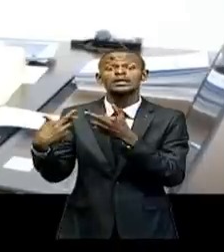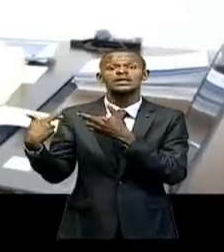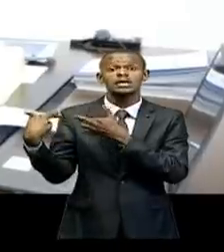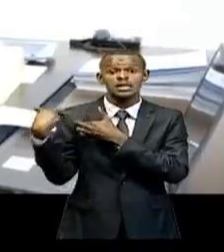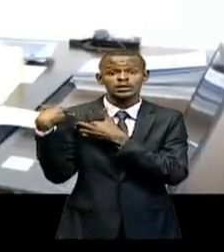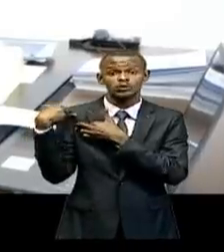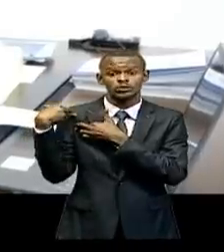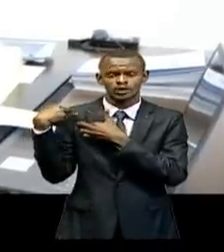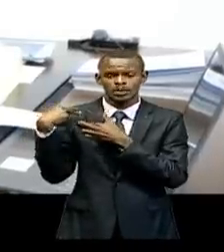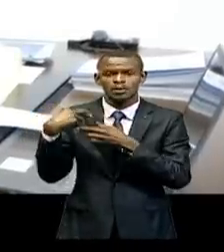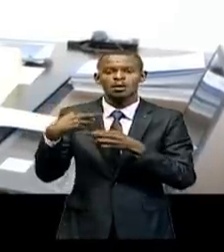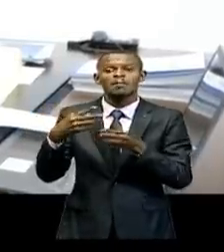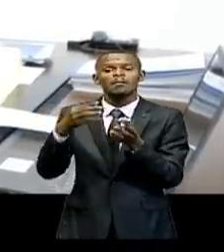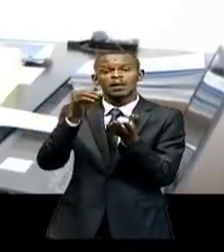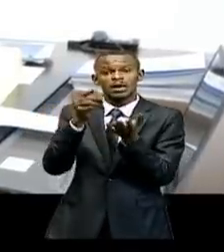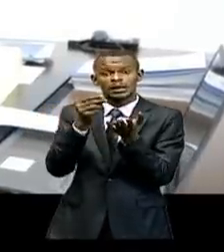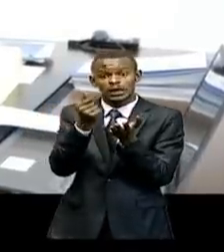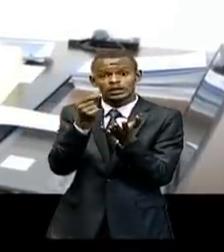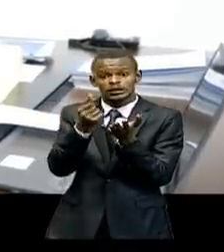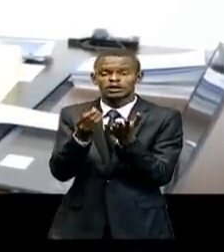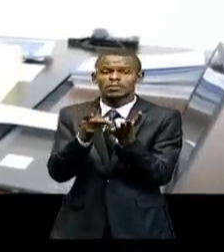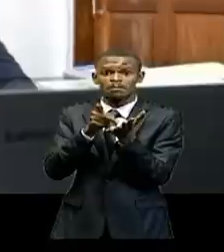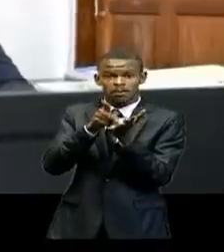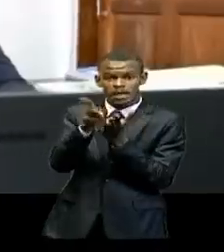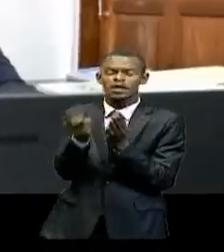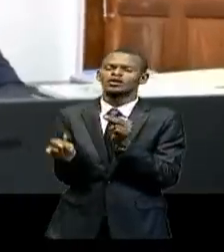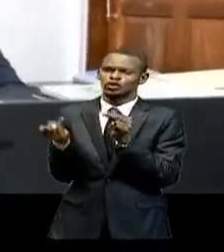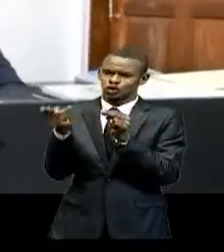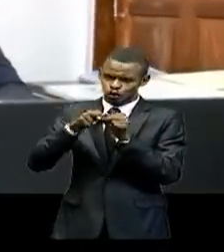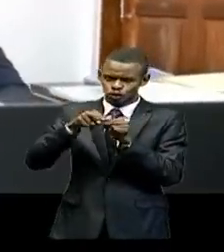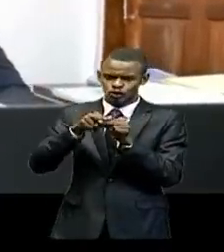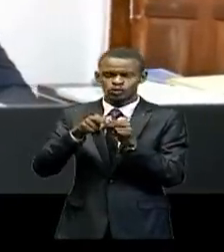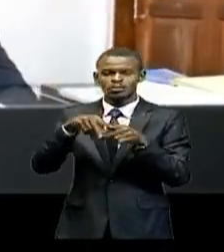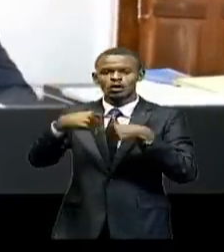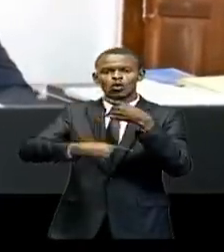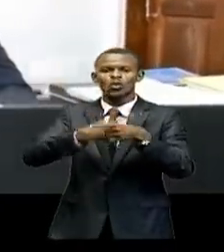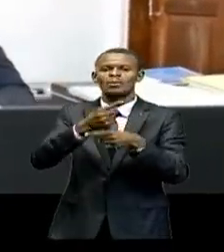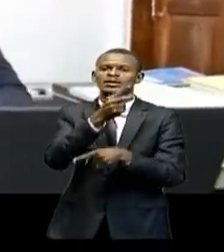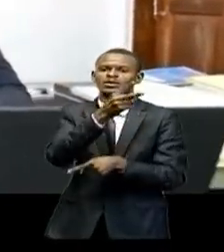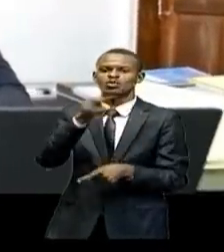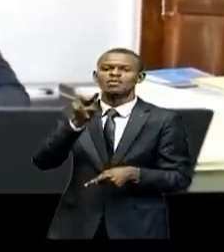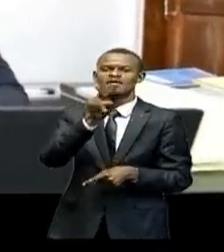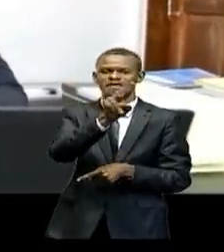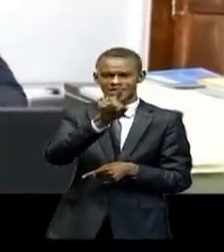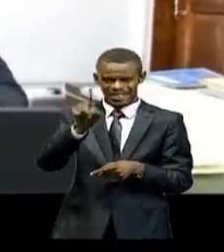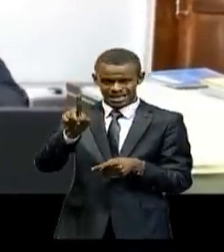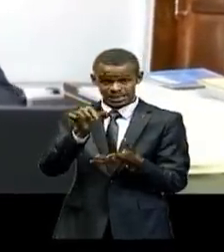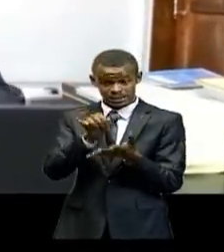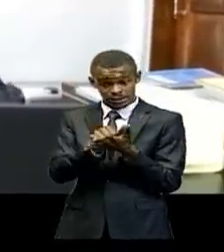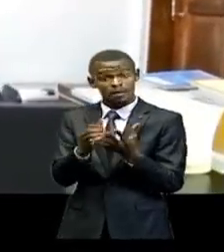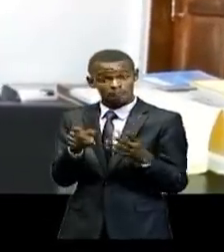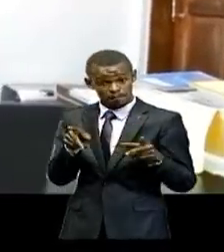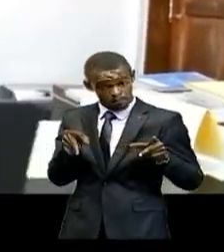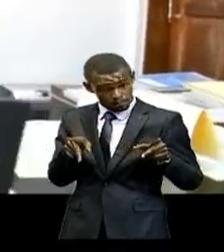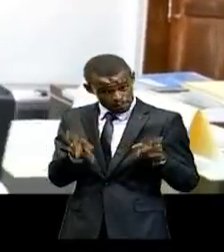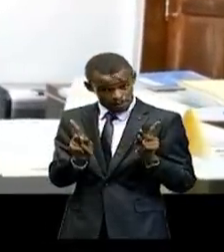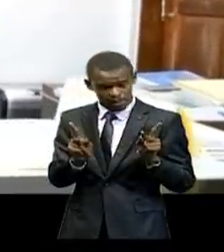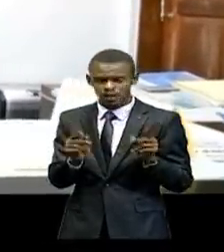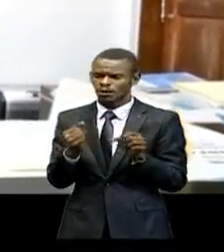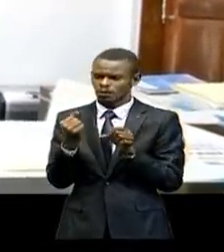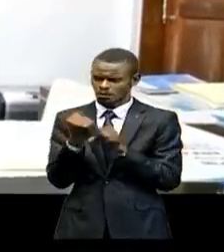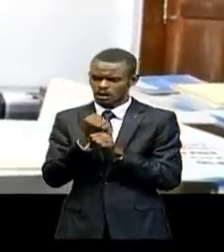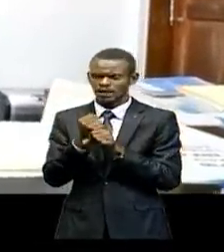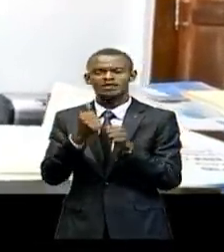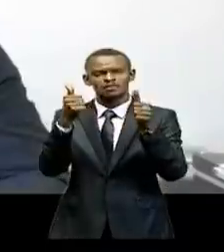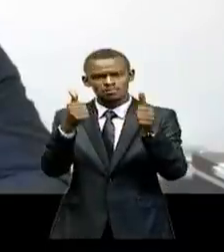l'année 2022. Afin d'en assurer l'exécution harmonieuse des actions convenues, le